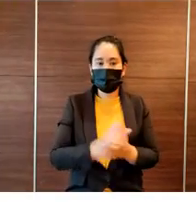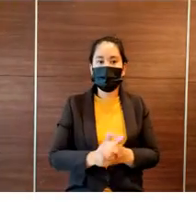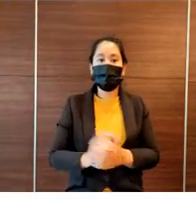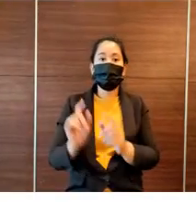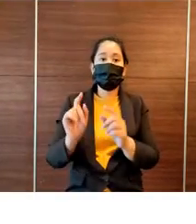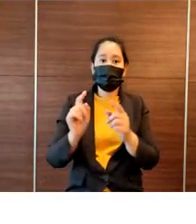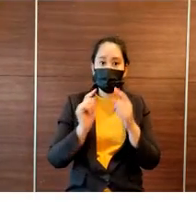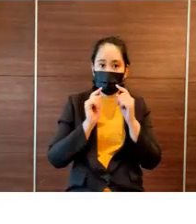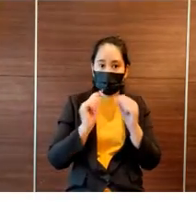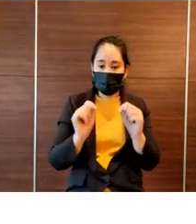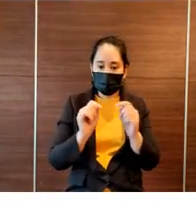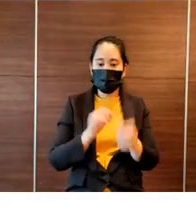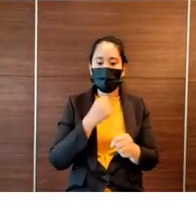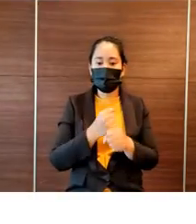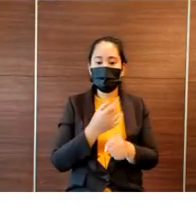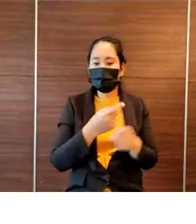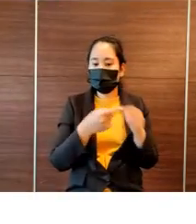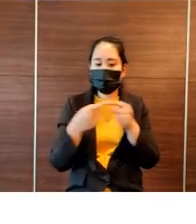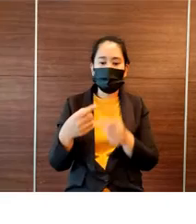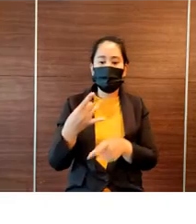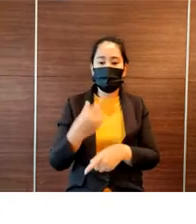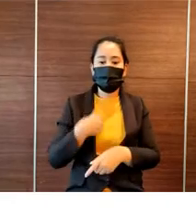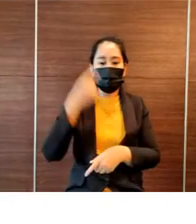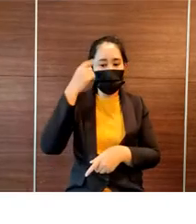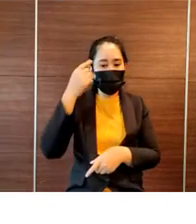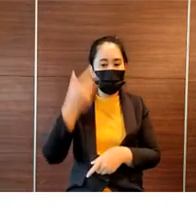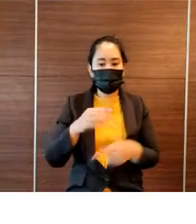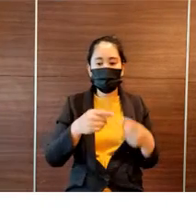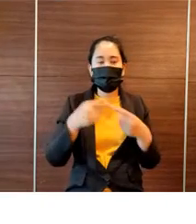เกิดจะทำอะไรต่อใช่ไหมหลังจากรู้เนี่ย